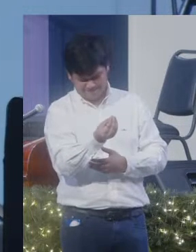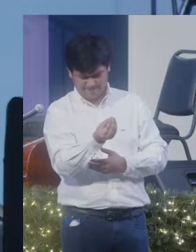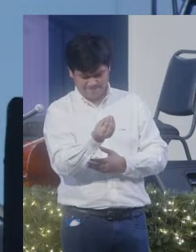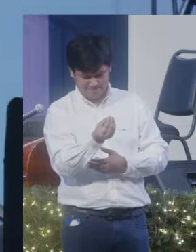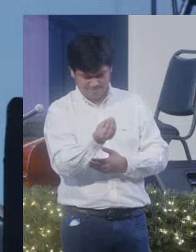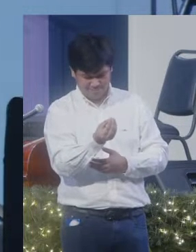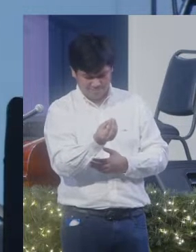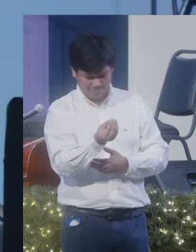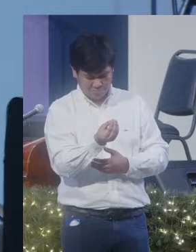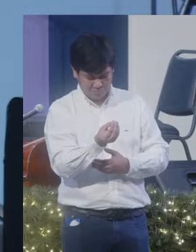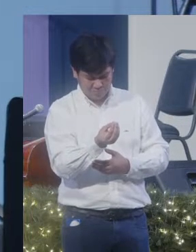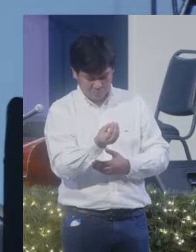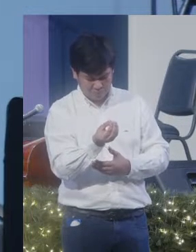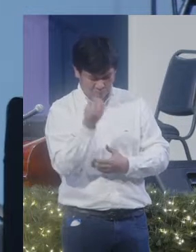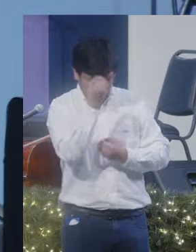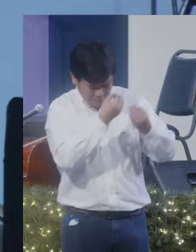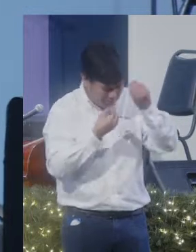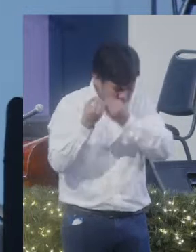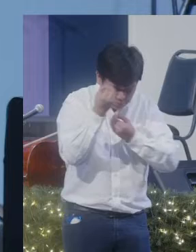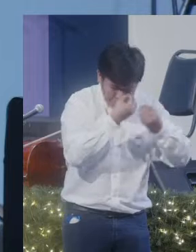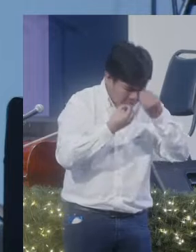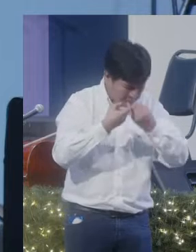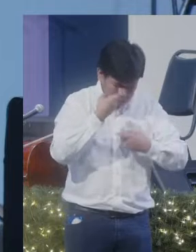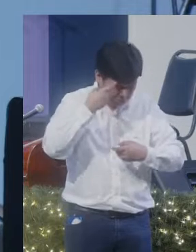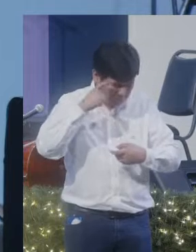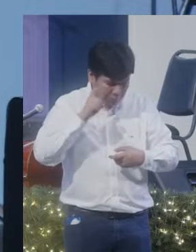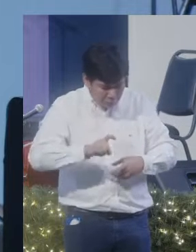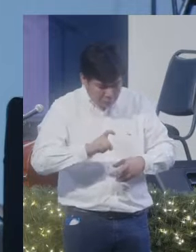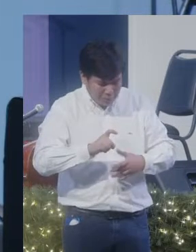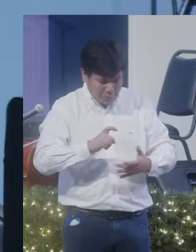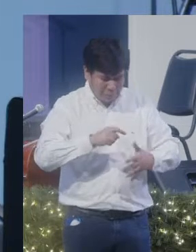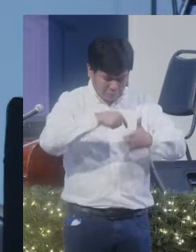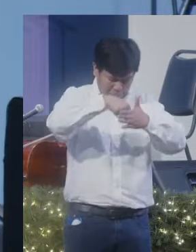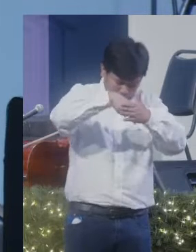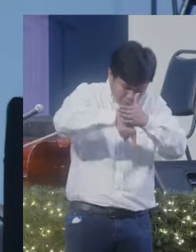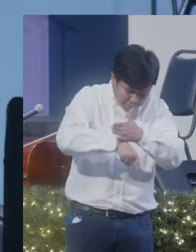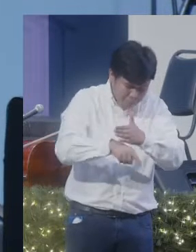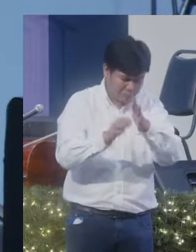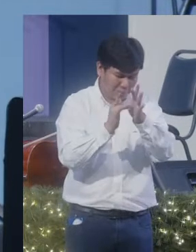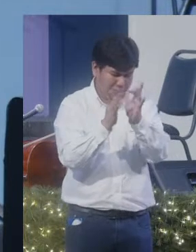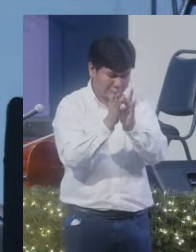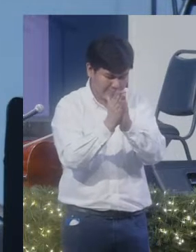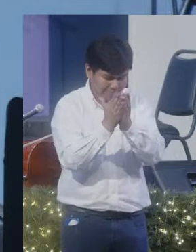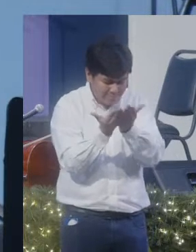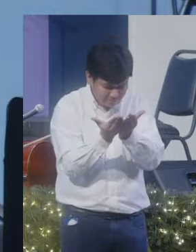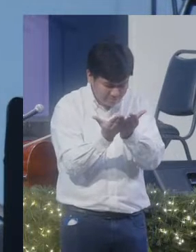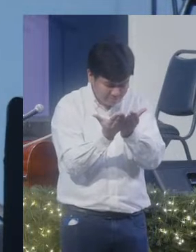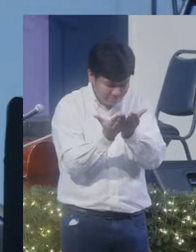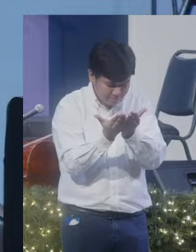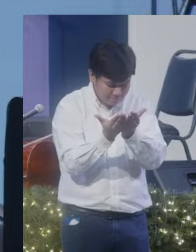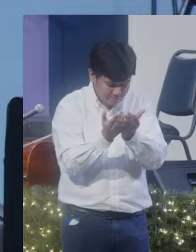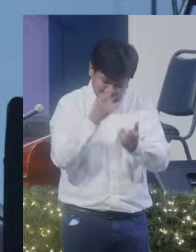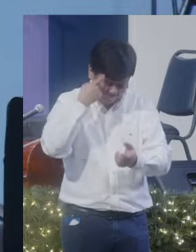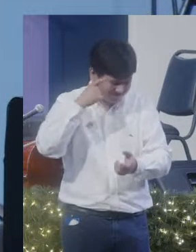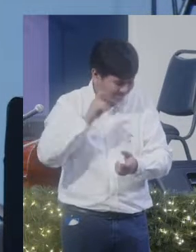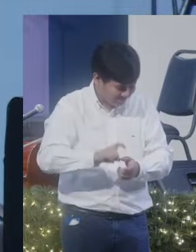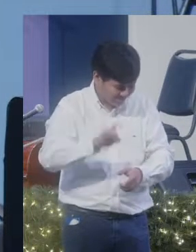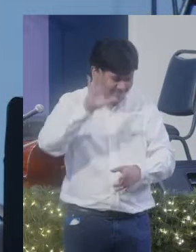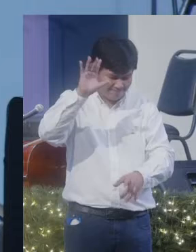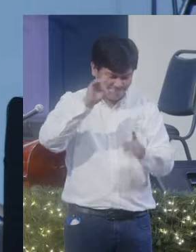Madalas ay madilim ang aming paningin at hindi malinaw ang aming pag-unawa sa inyong mga